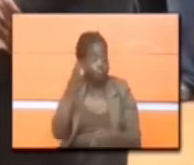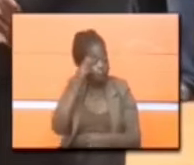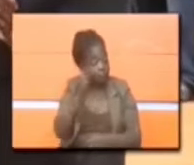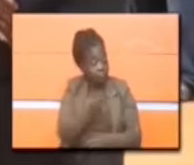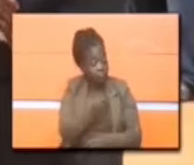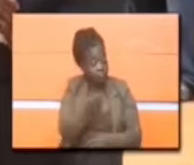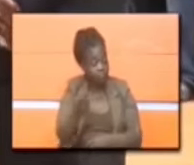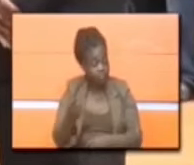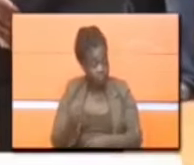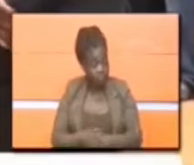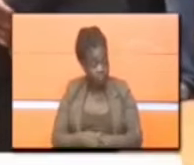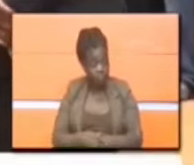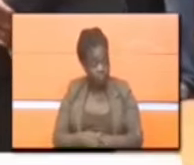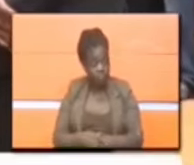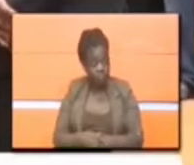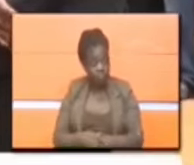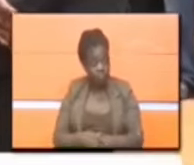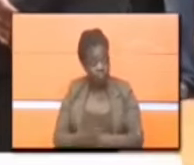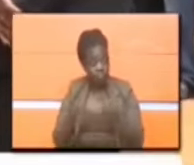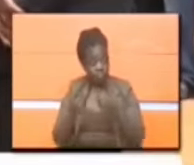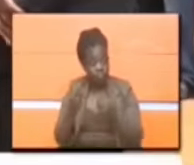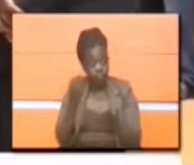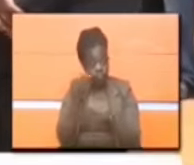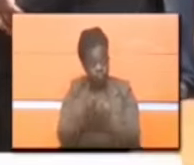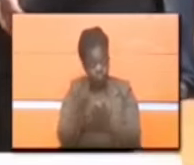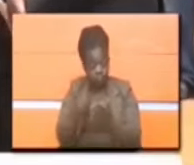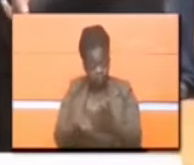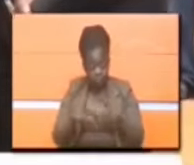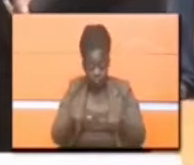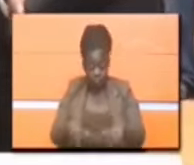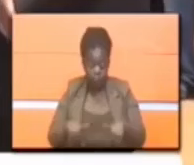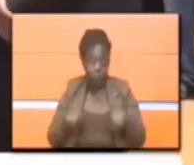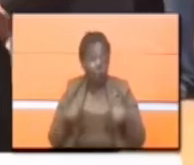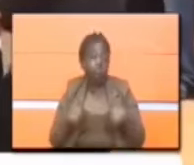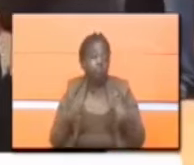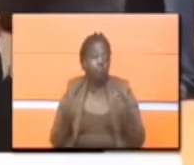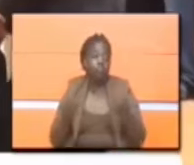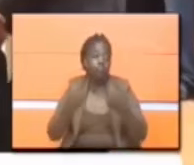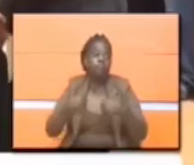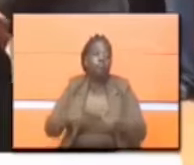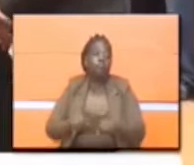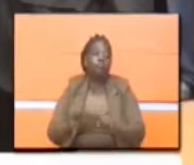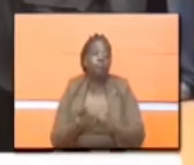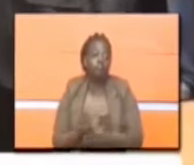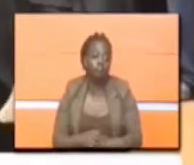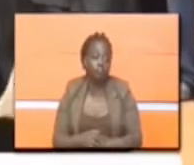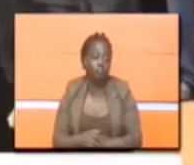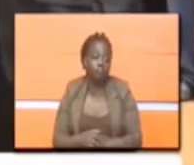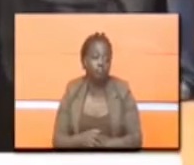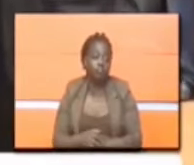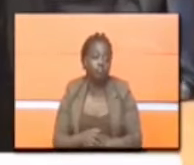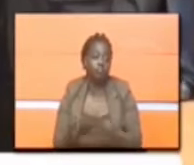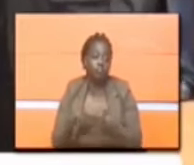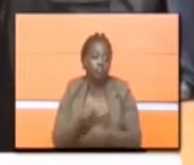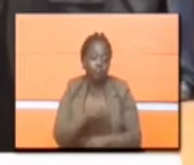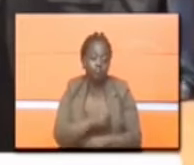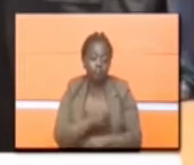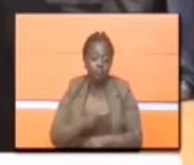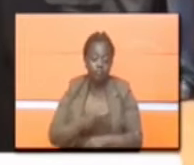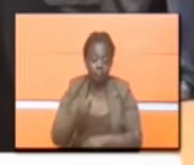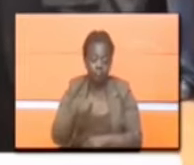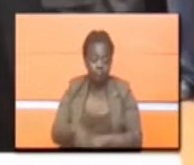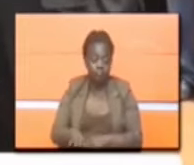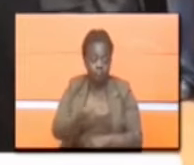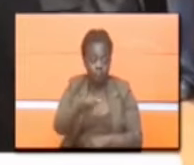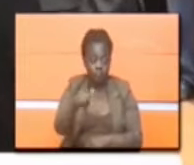nammwe. N'ebye yasabanga mulamu tubikoze. Ne bamaama